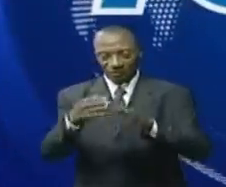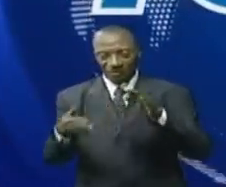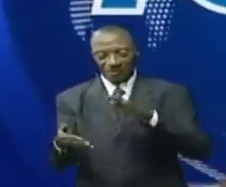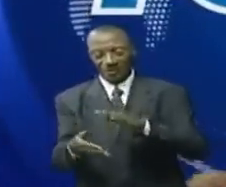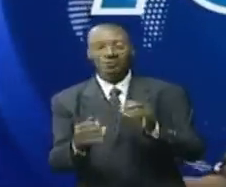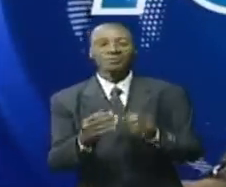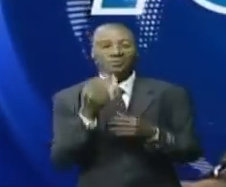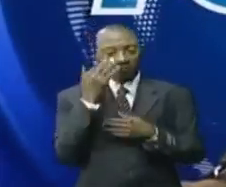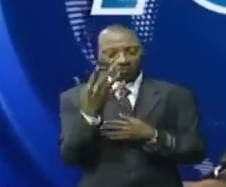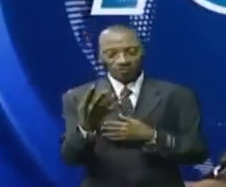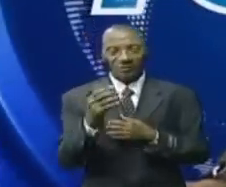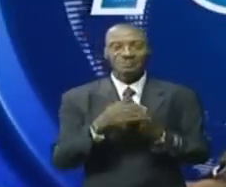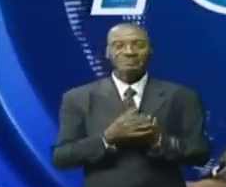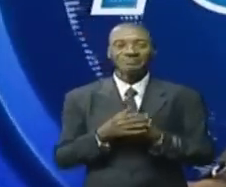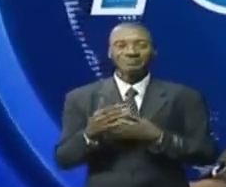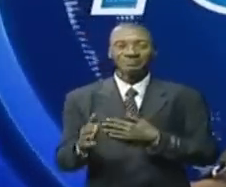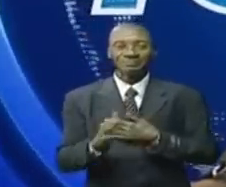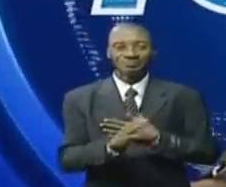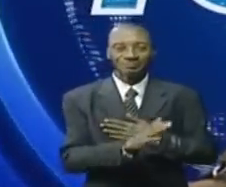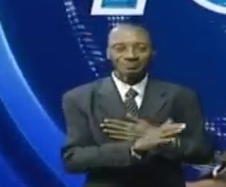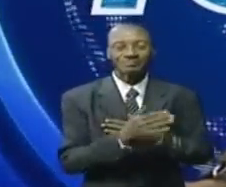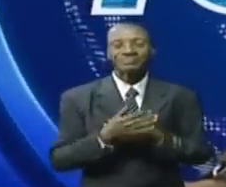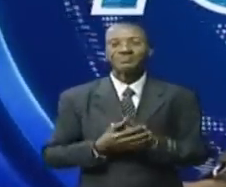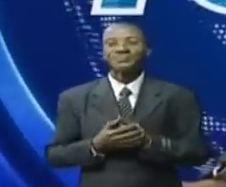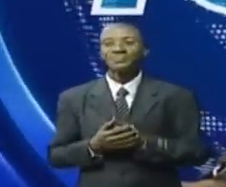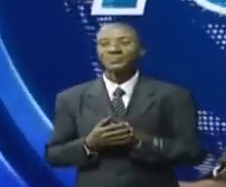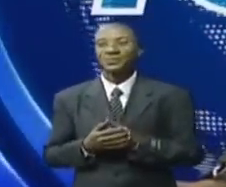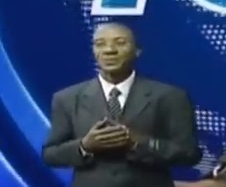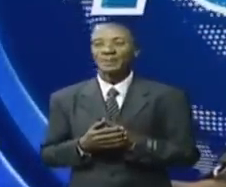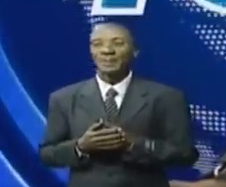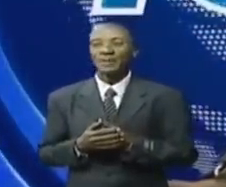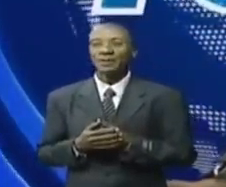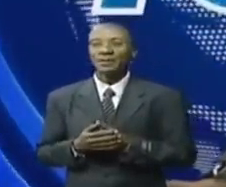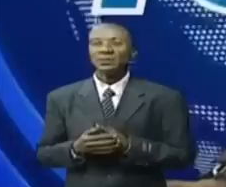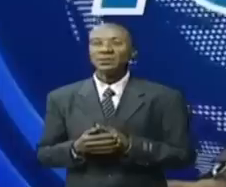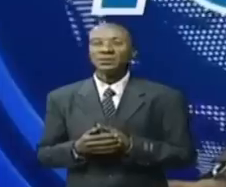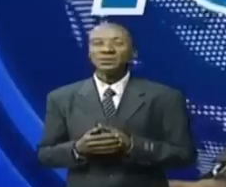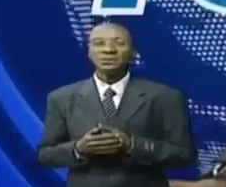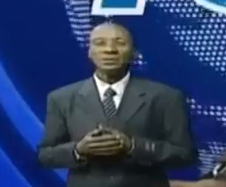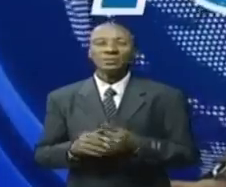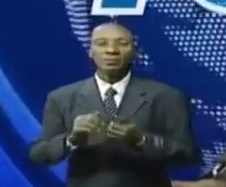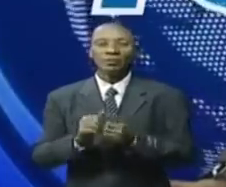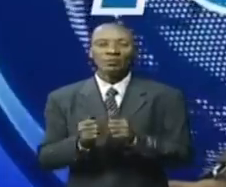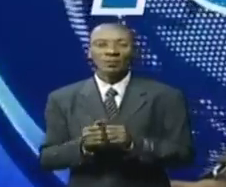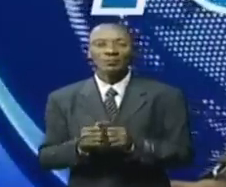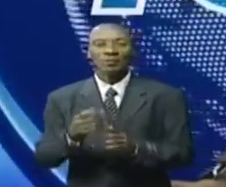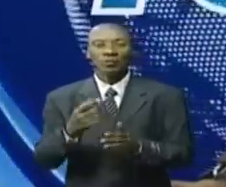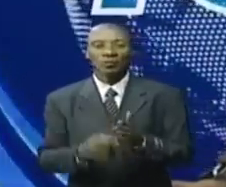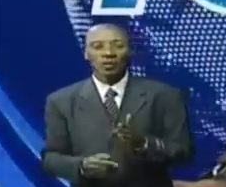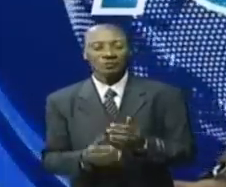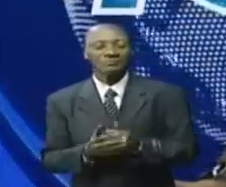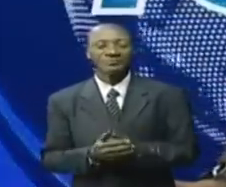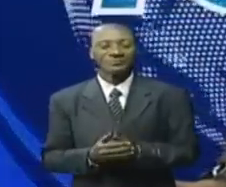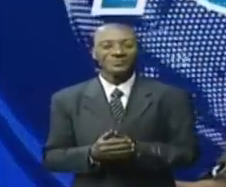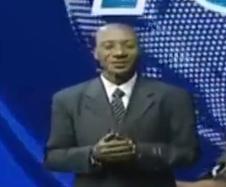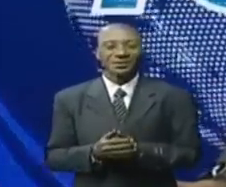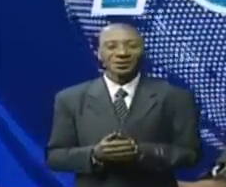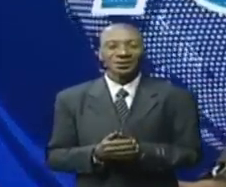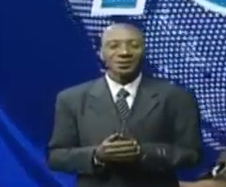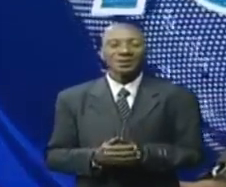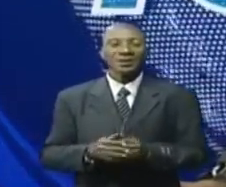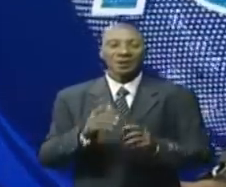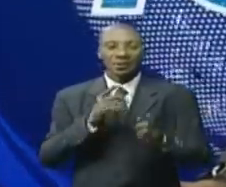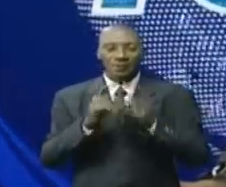tous. Les rebelles de M23 et son allié le Rwanda ont eu tort de siéger les sols congolais. Ces terroristes qui déstabilisent l'est